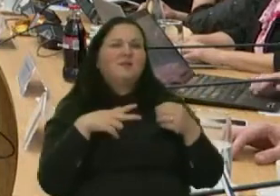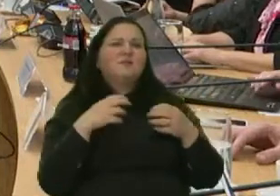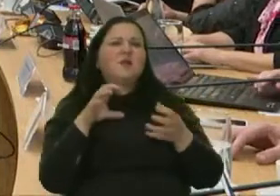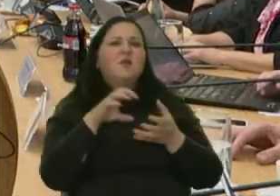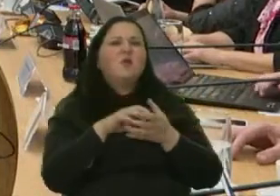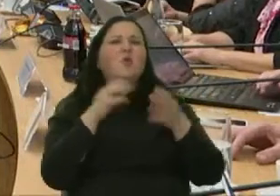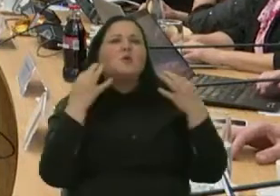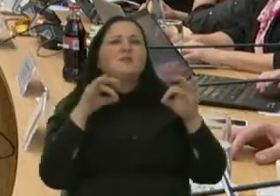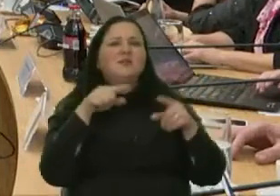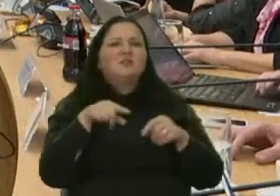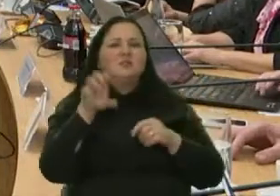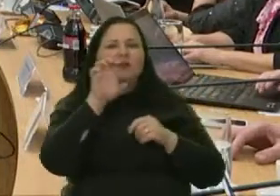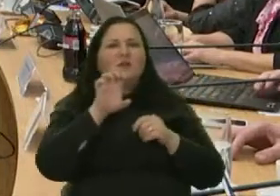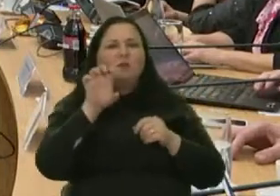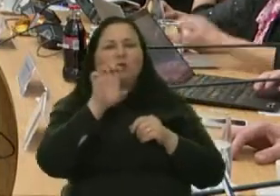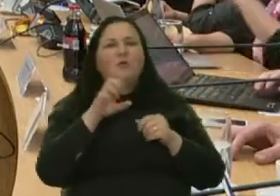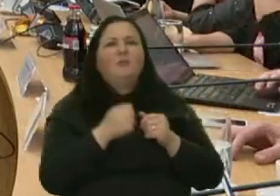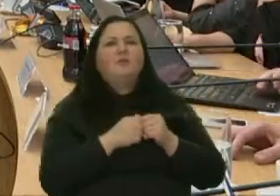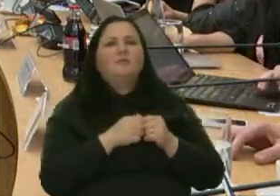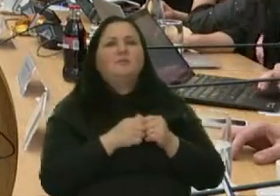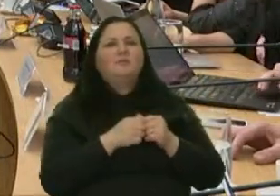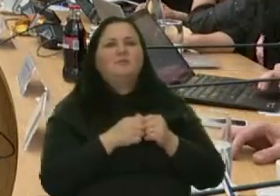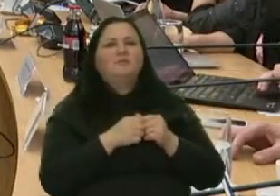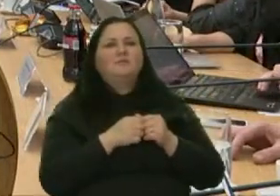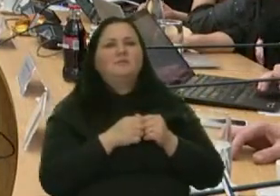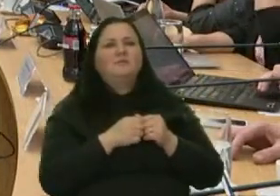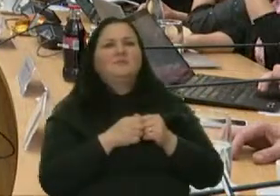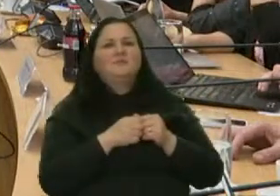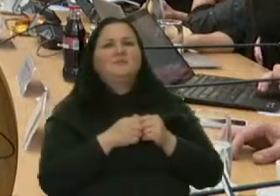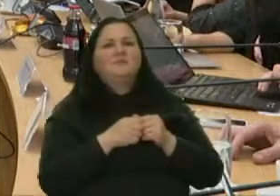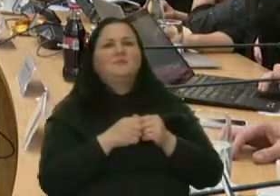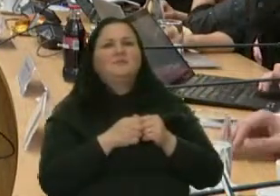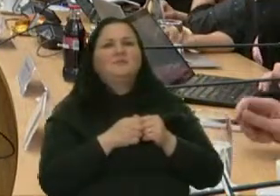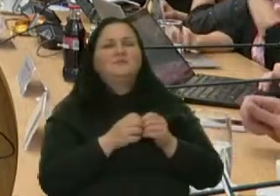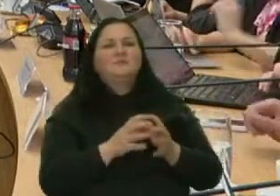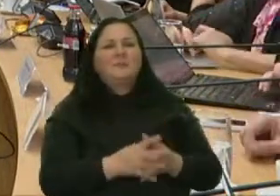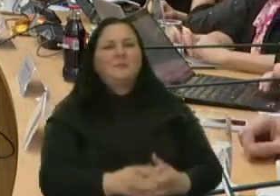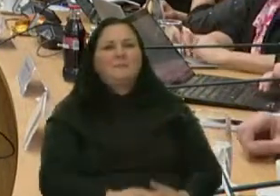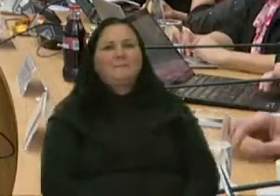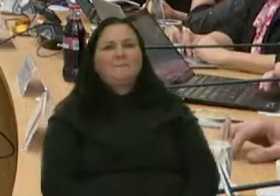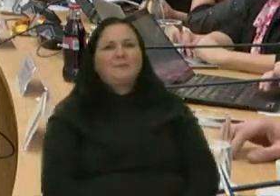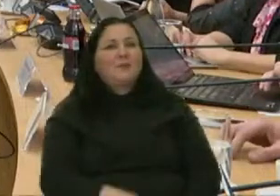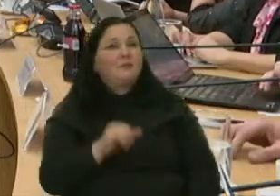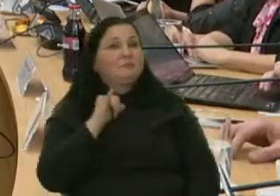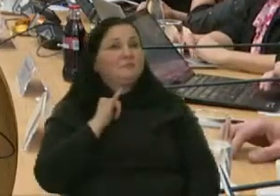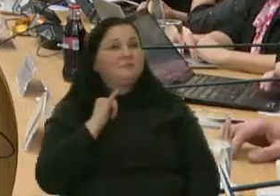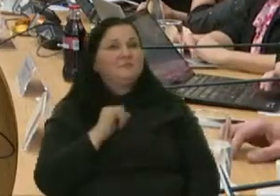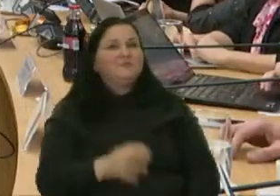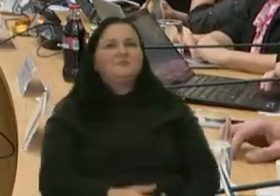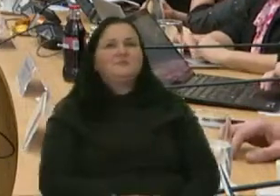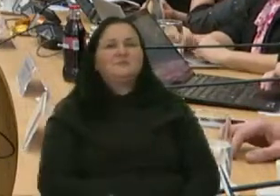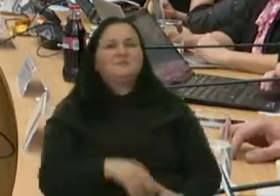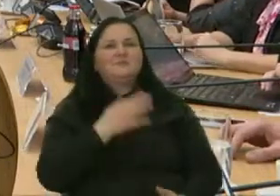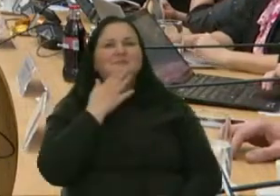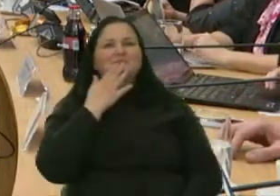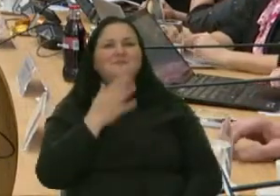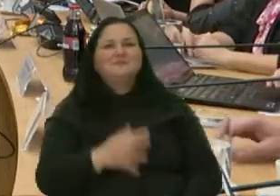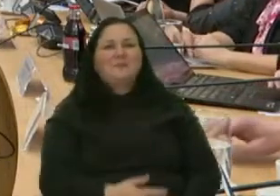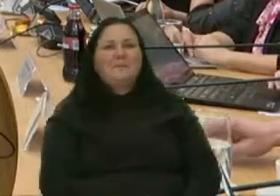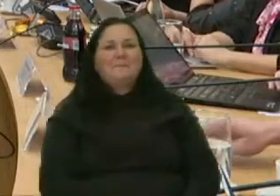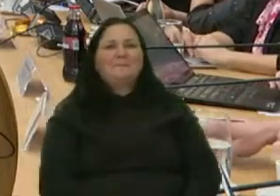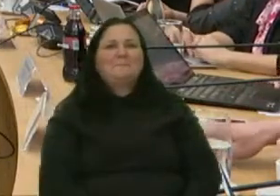în Europa este cu certitudine Da interesant Mulțumesc vă rog